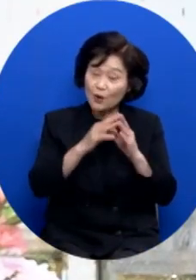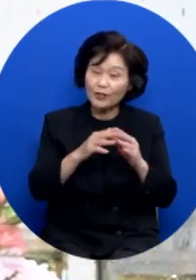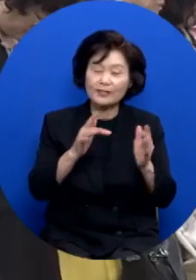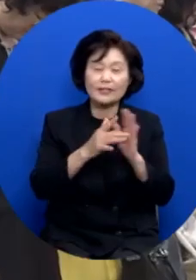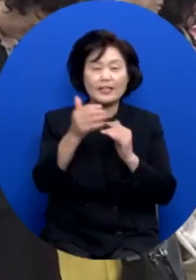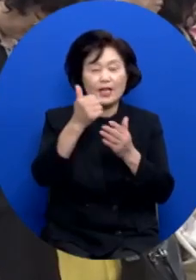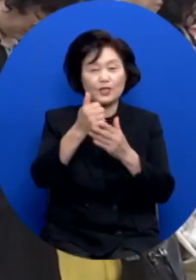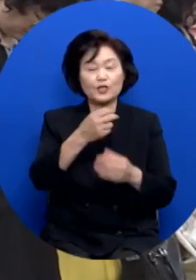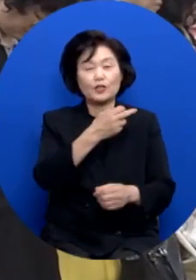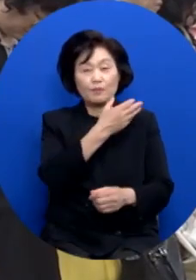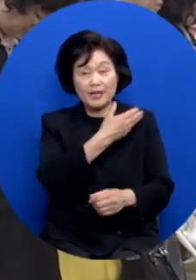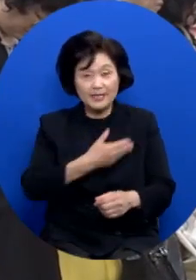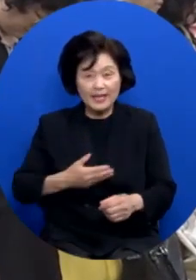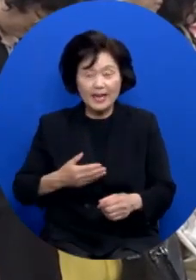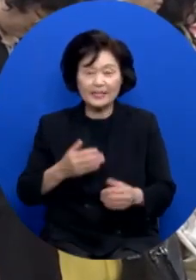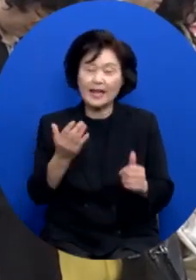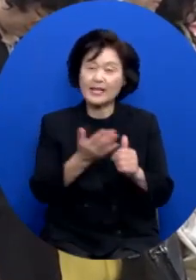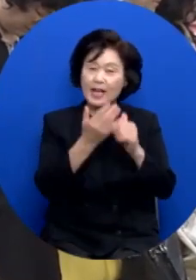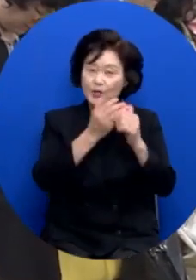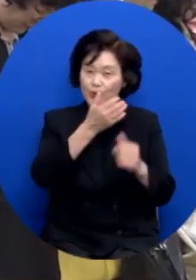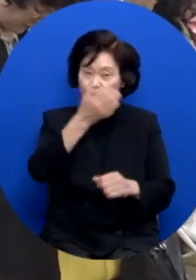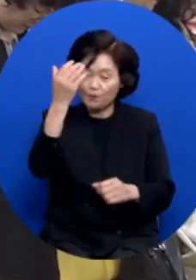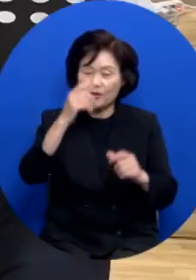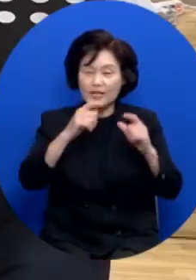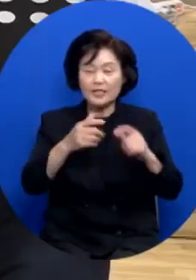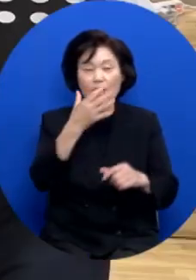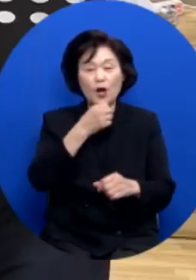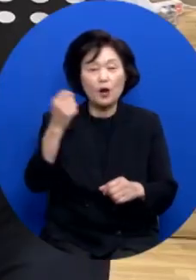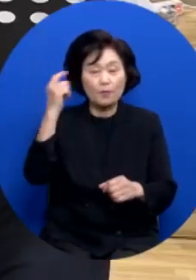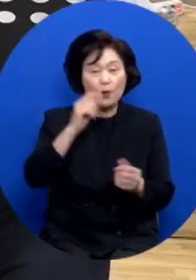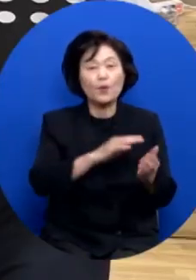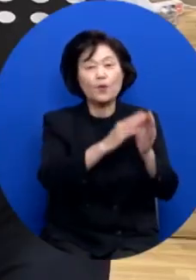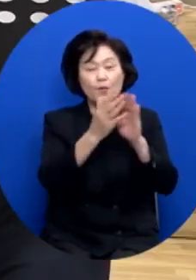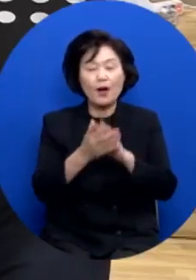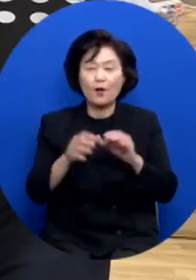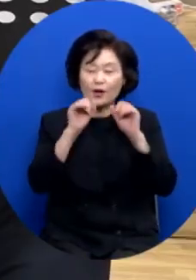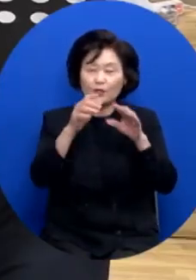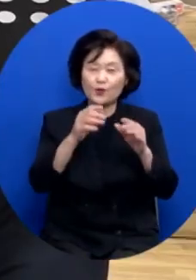예수님의 제자 양육을 꿈꾸며 지역 복음화와 선교에 매진하고 있습니다.